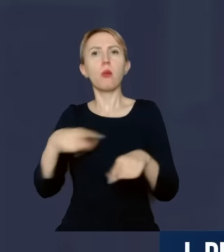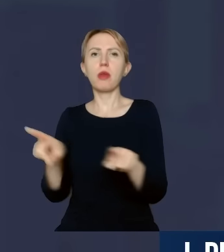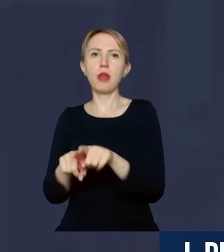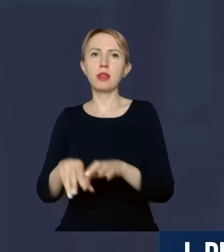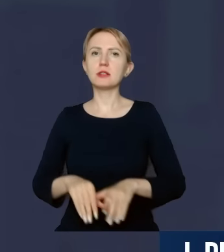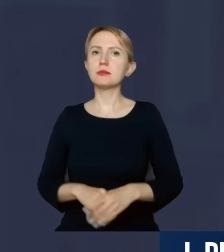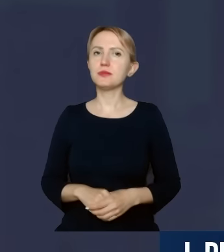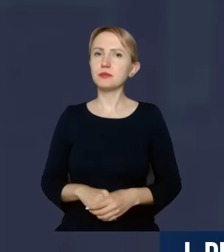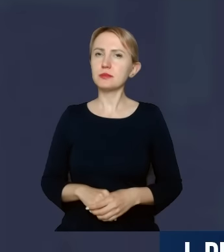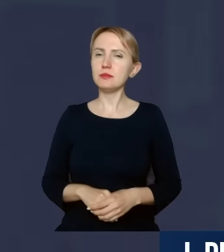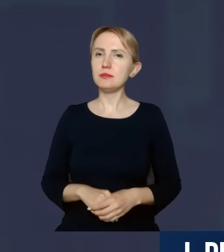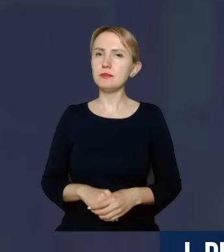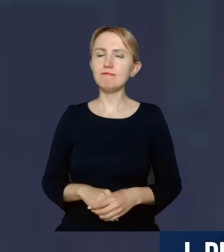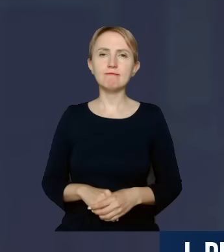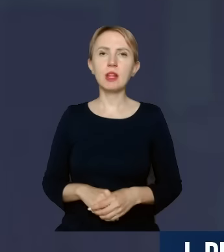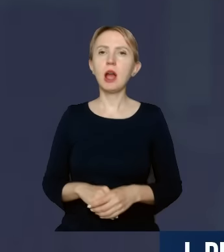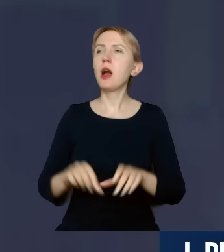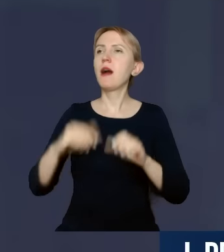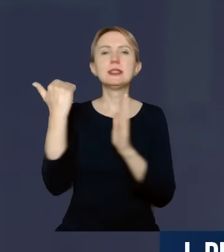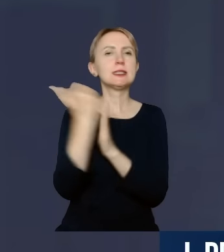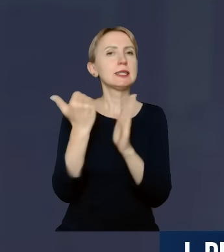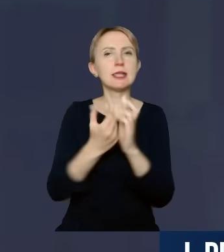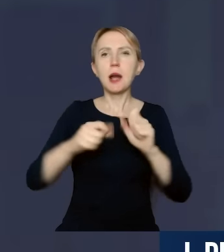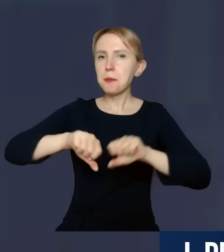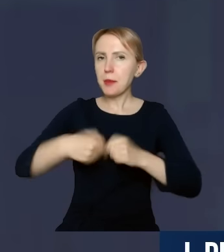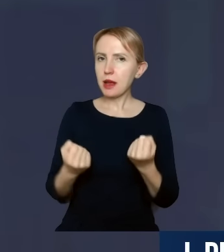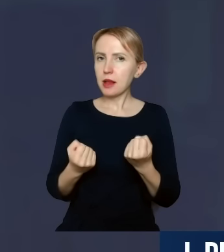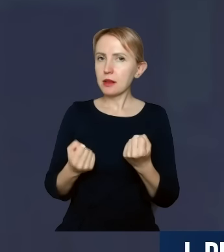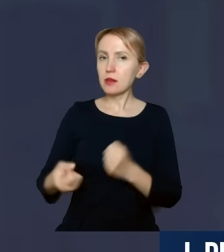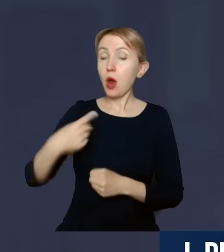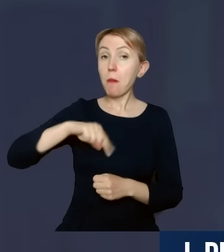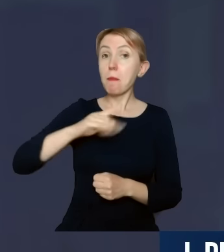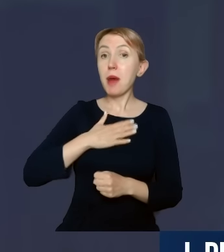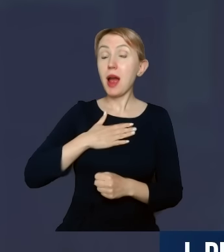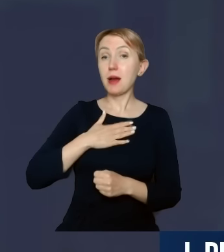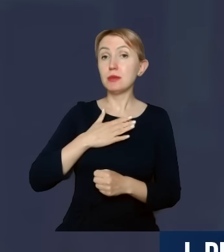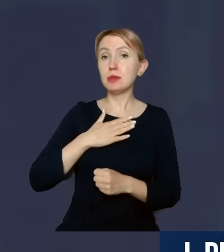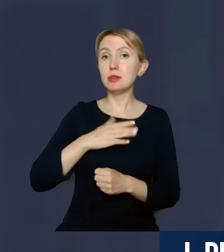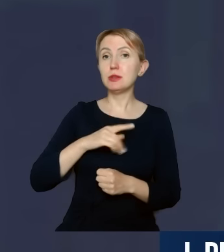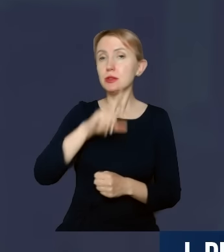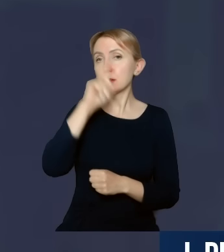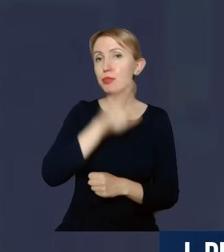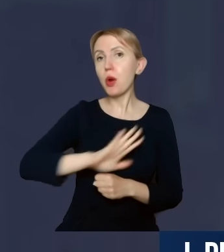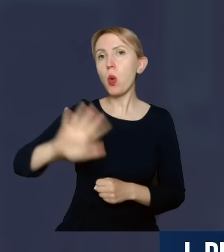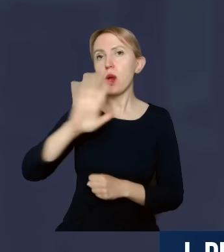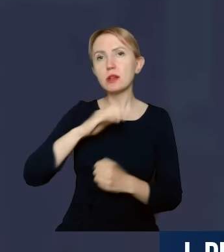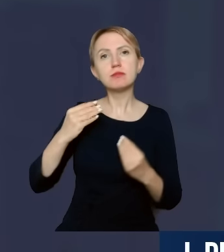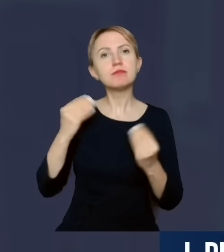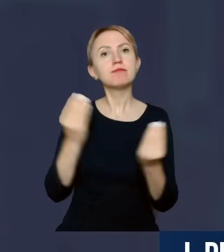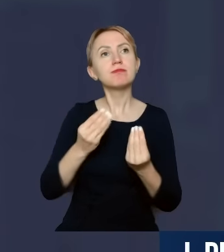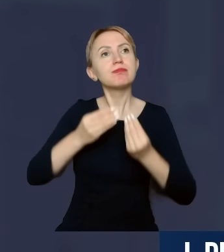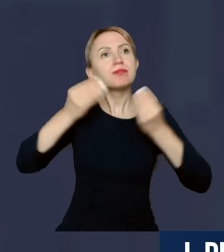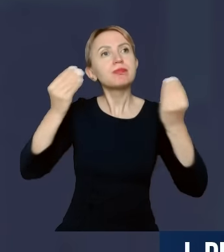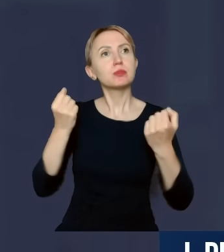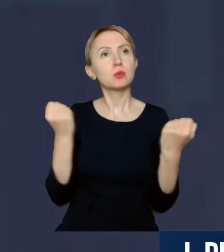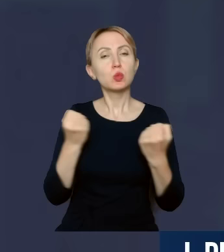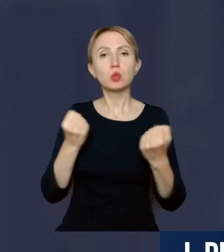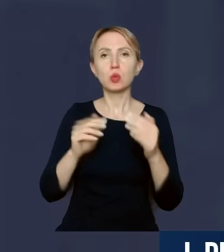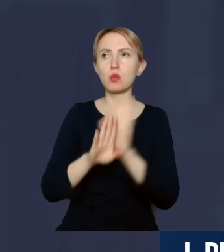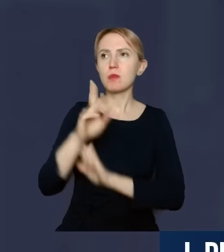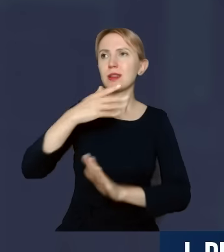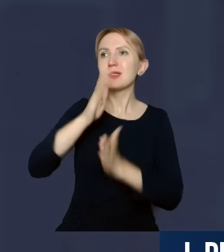jest jakby pogwałcenie pewnych zasad. No żyjemy w społeczeństwie cywilizowanym. odwołujemy się do tego. Jesteśmy częścią